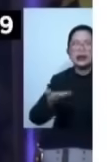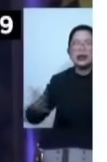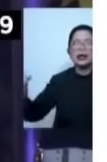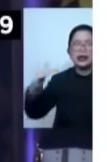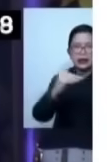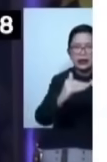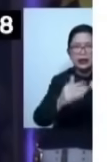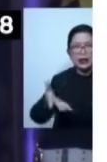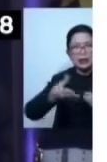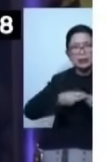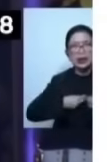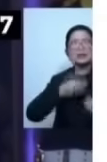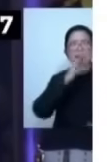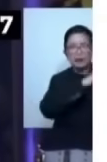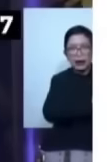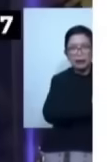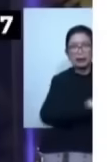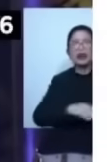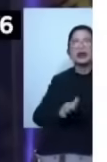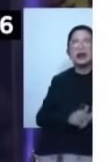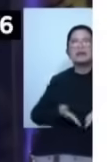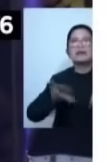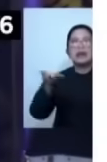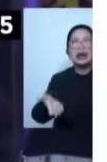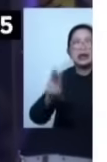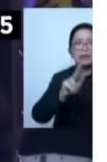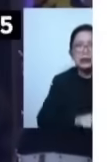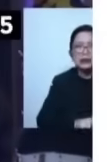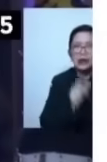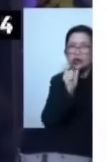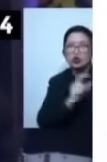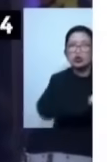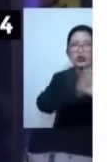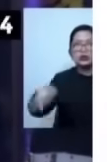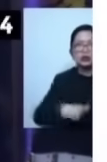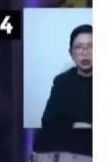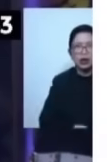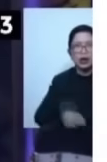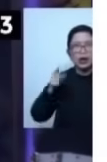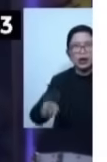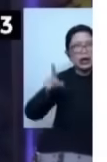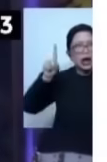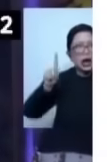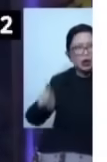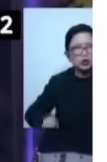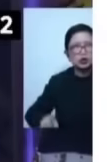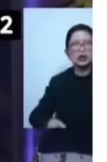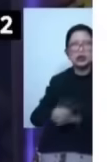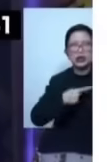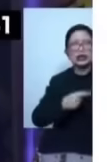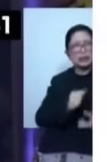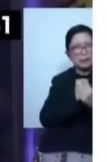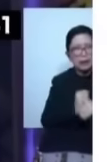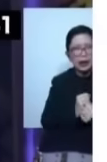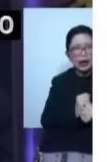beramai-ramai mendukung kemenangan Anis di sini dengan menonton bareng atau nobar menonton debat